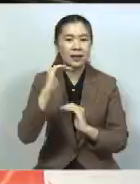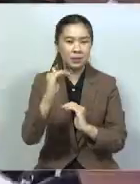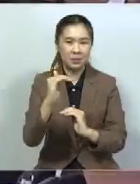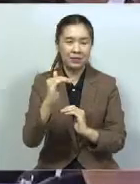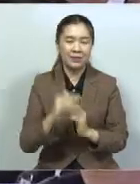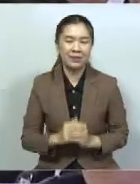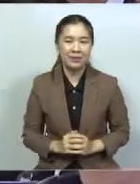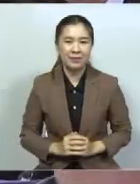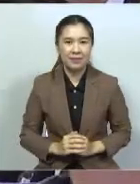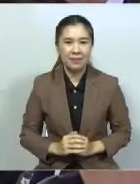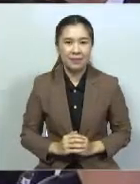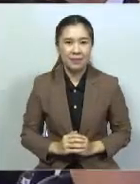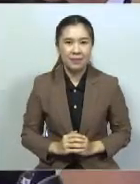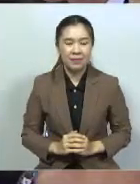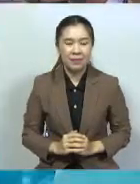ไว้ค่ะ